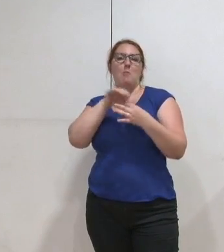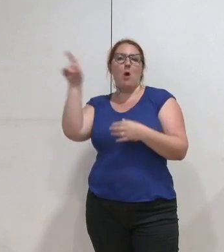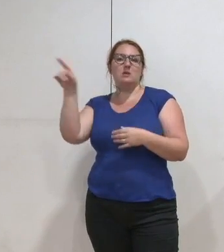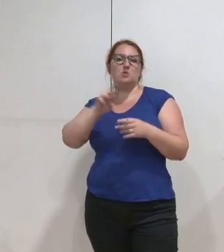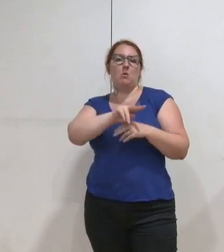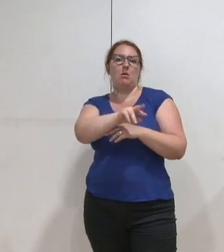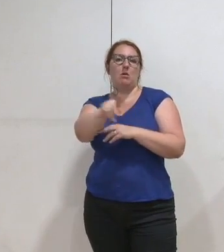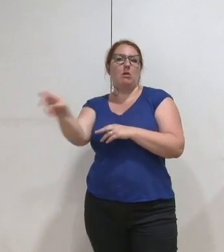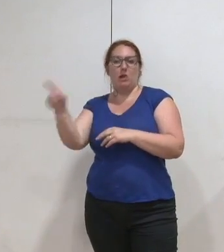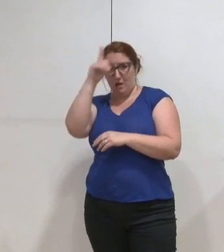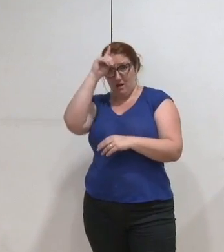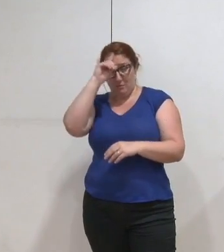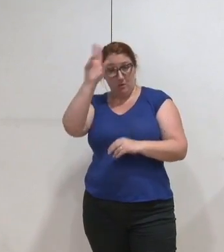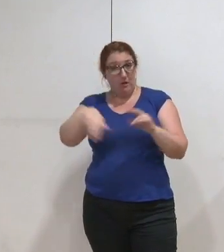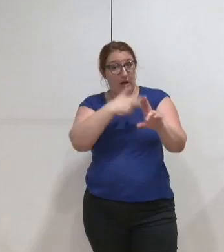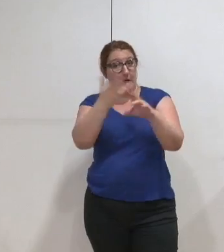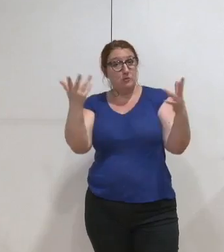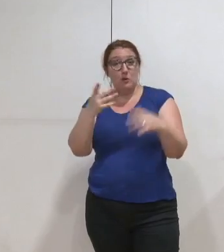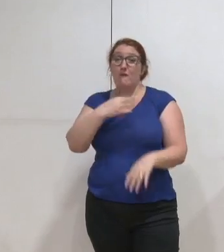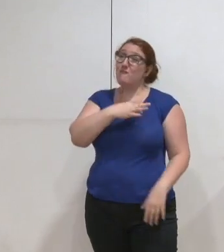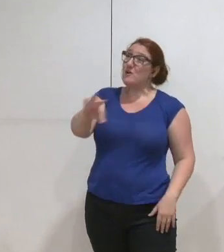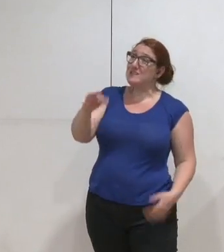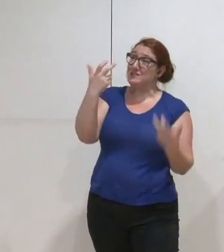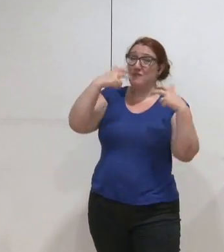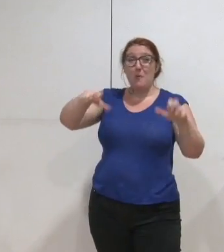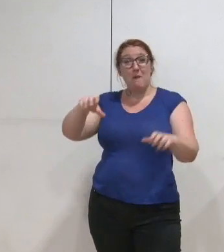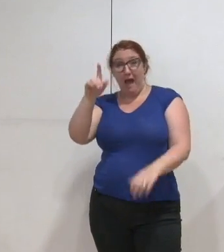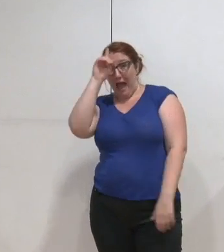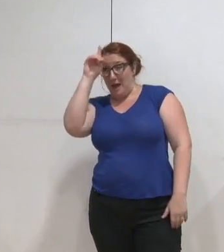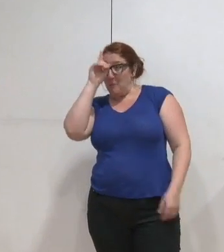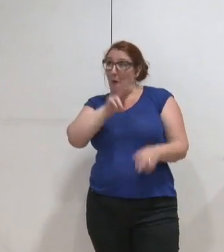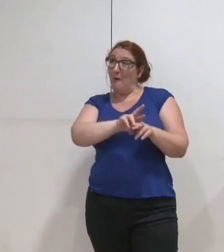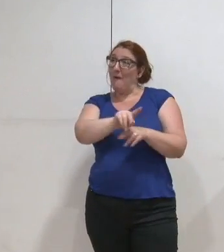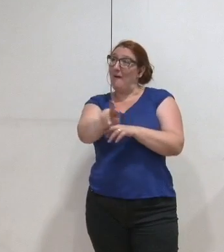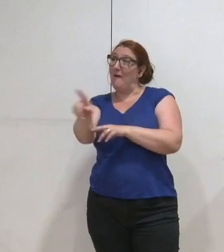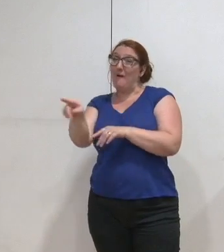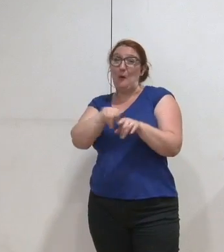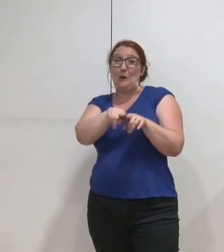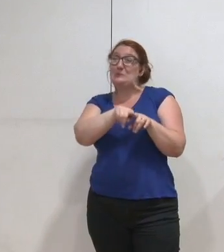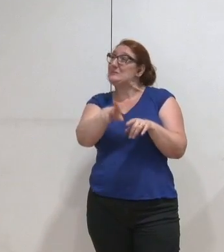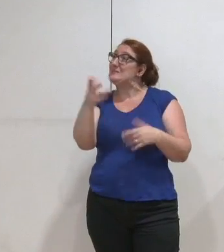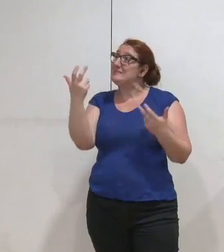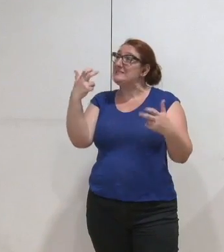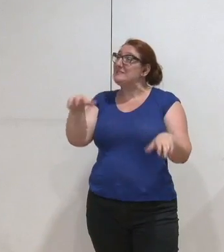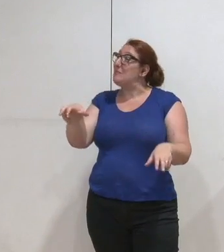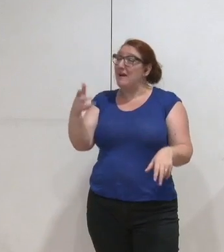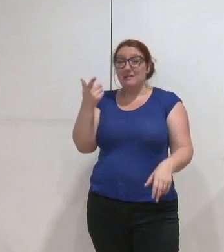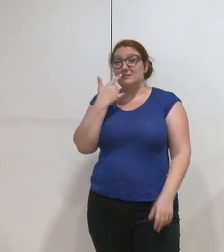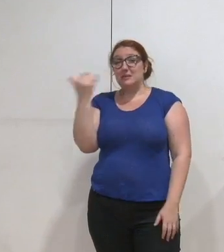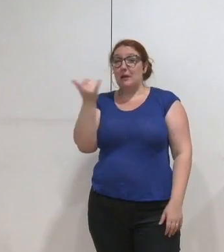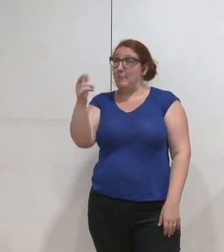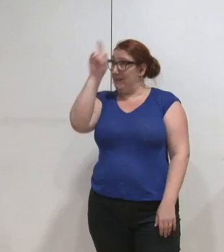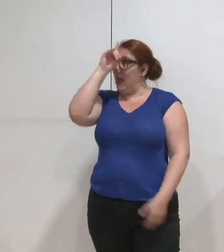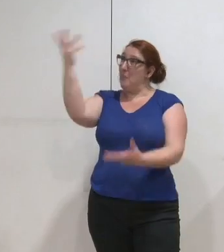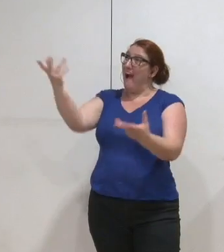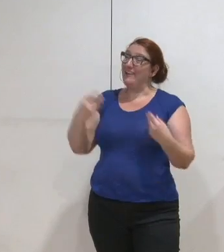pas que les Français se couchent avec les Allemands il ne fallait pas laisser rentrer les Allemands chez nous désolé monsieur abfas de dire cette petite parole historique ce n'est pas vous